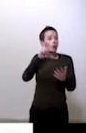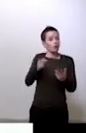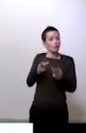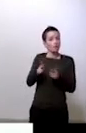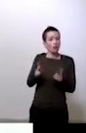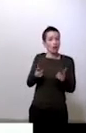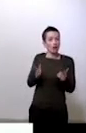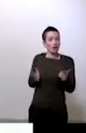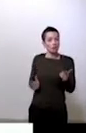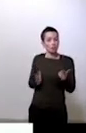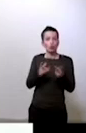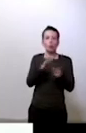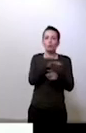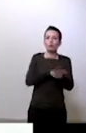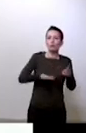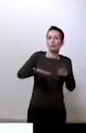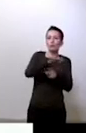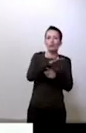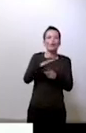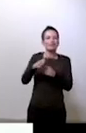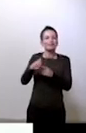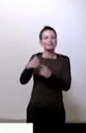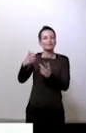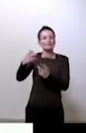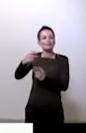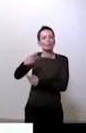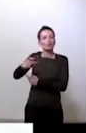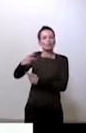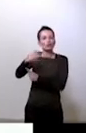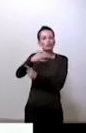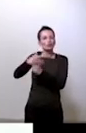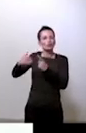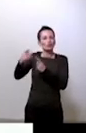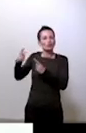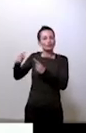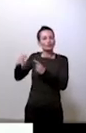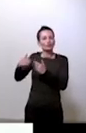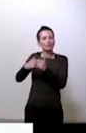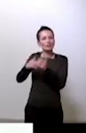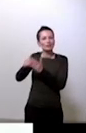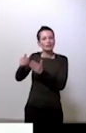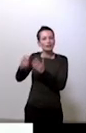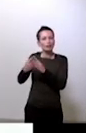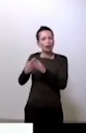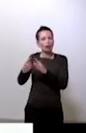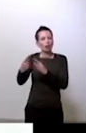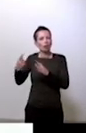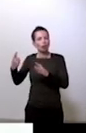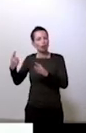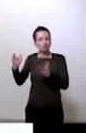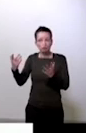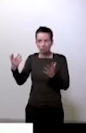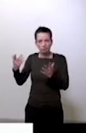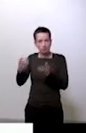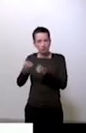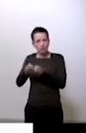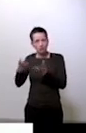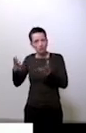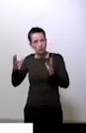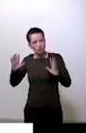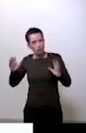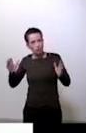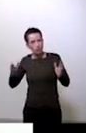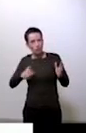été écartés de leur métier de maître d'ouvrage et ils ne doivent aujourd'hui quasiment plus assurer leur développement que par